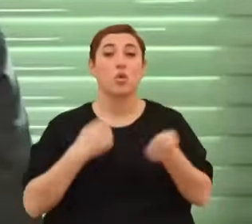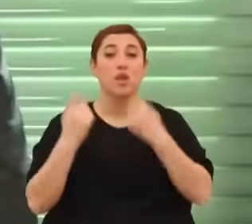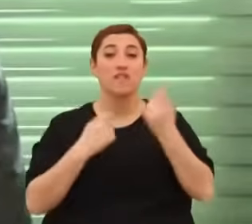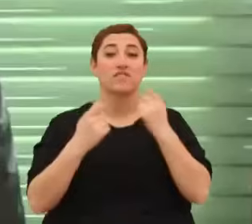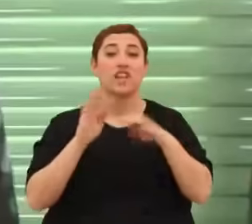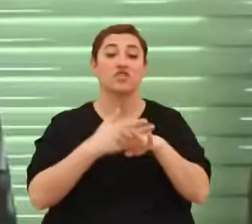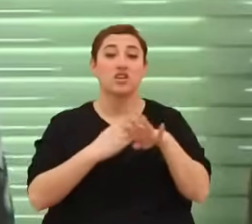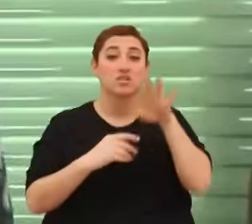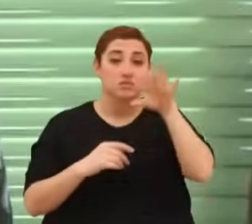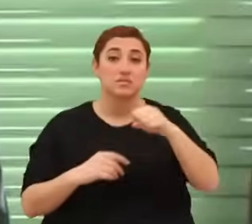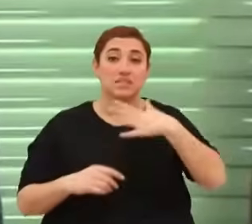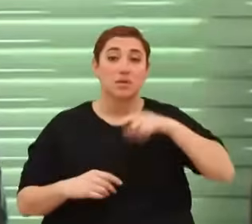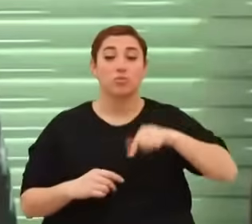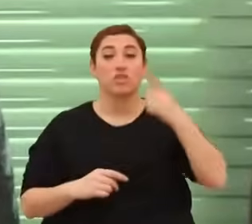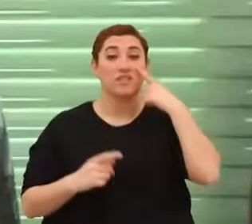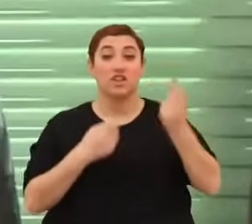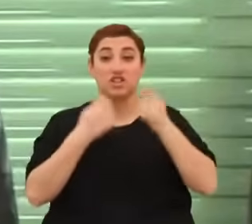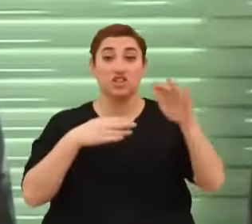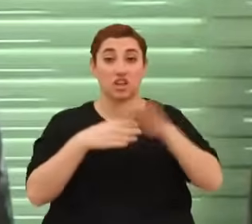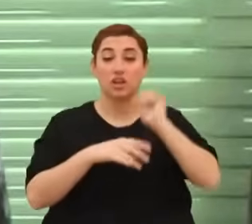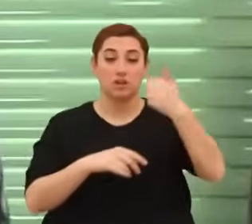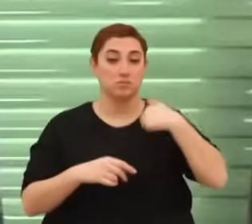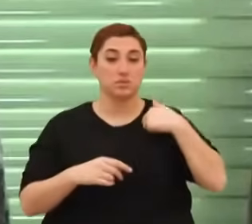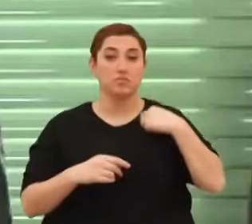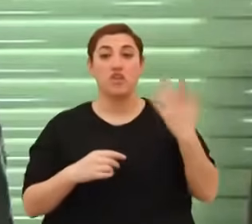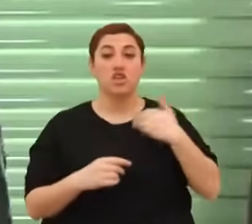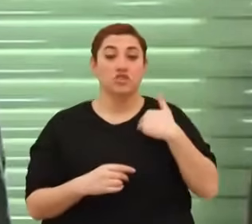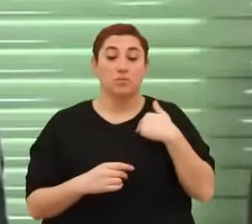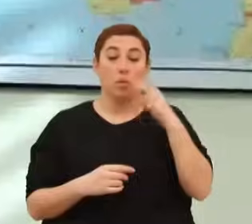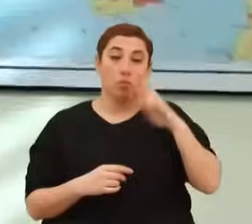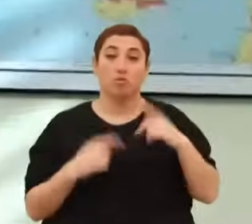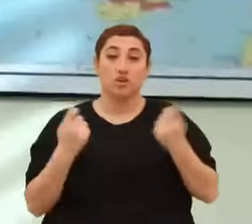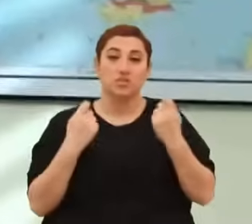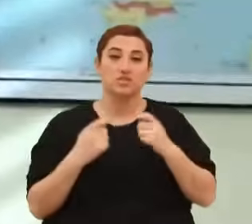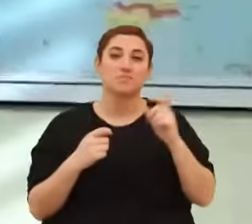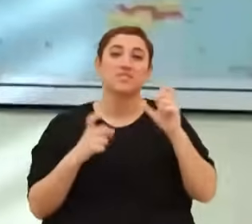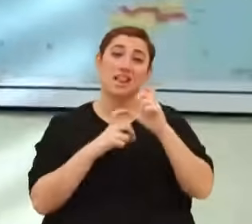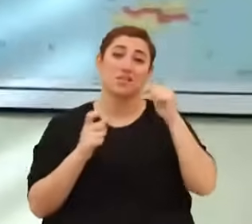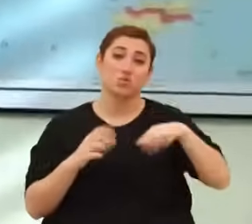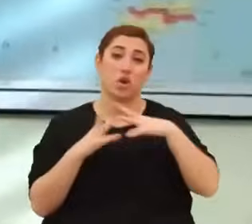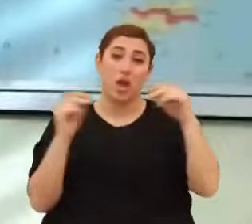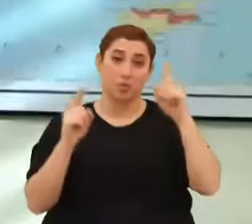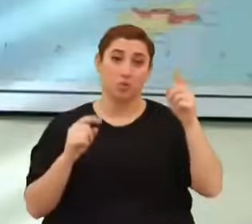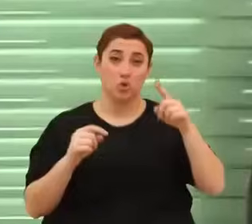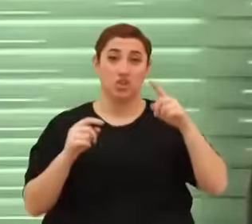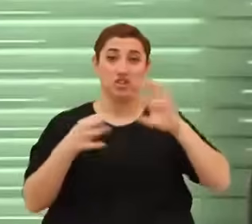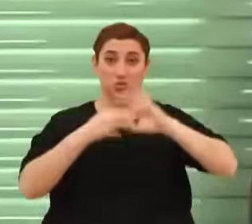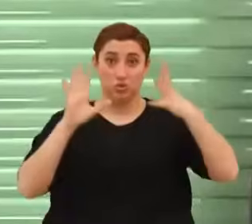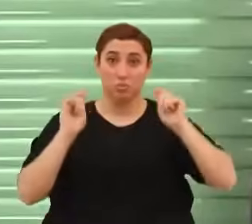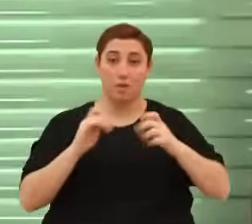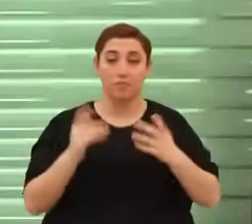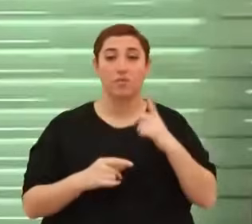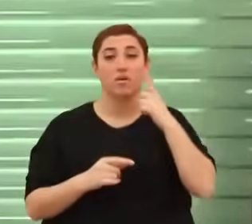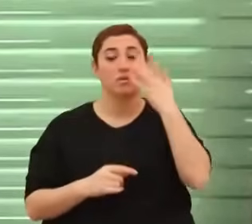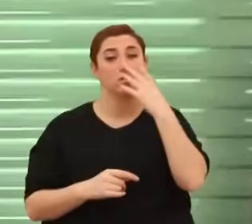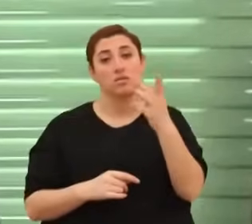malına kastetmişler. Yani bugün devlet görevlisinin malına kasteden yarın bizim malımıza hatta canımıza kasteder başkomiserim ya. Selahattin, bir tavuğun kaybolmasından bu sonuca mı ulaştın Selahattin? Ya